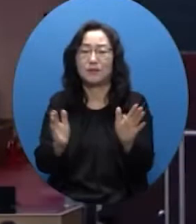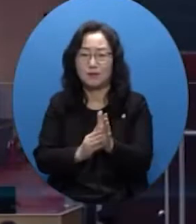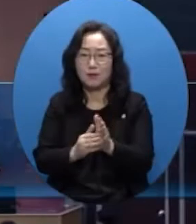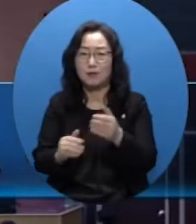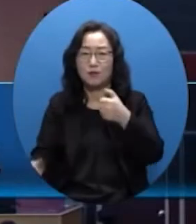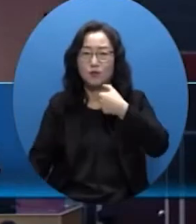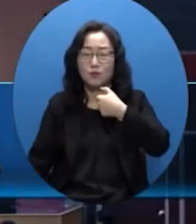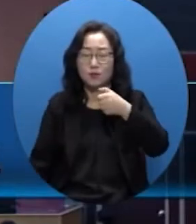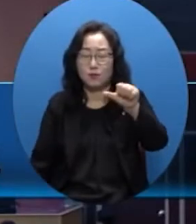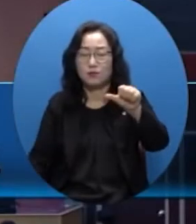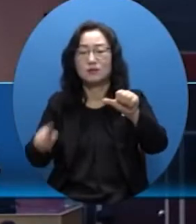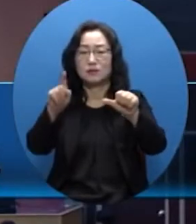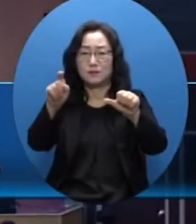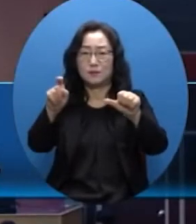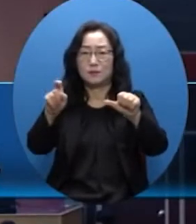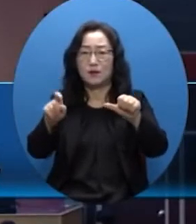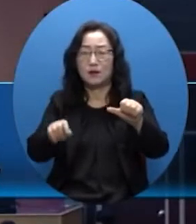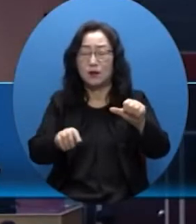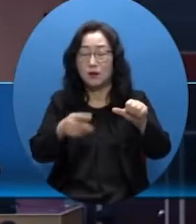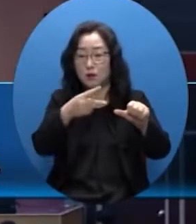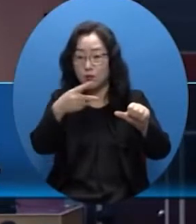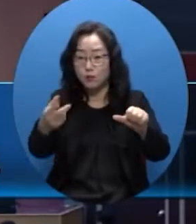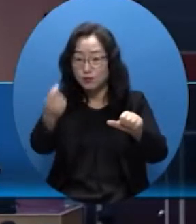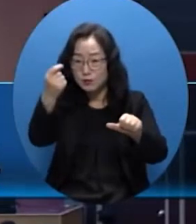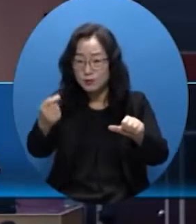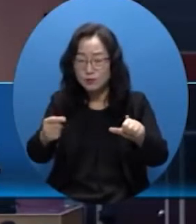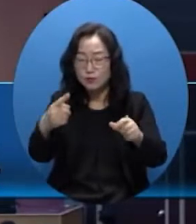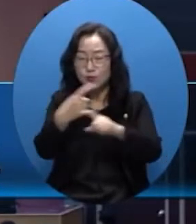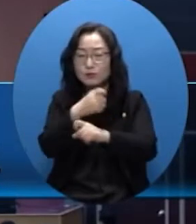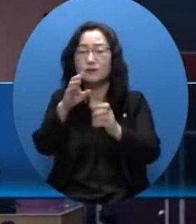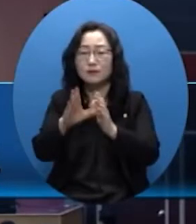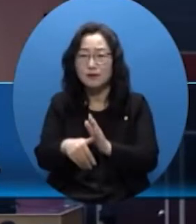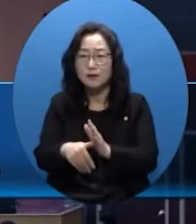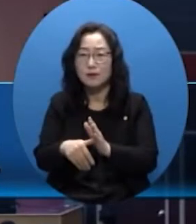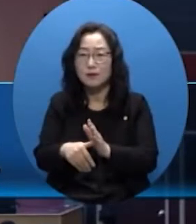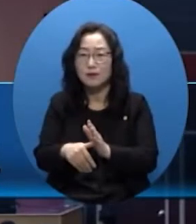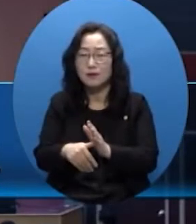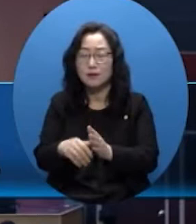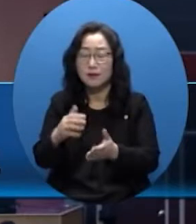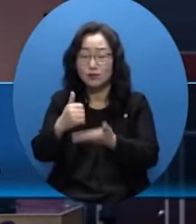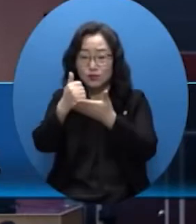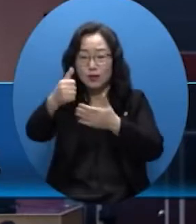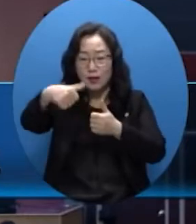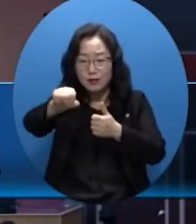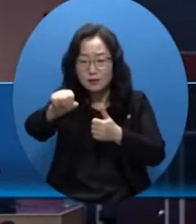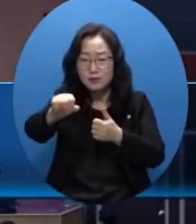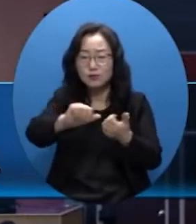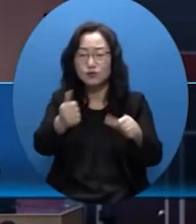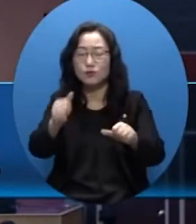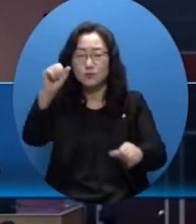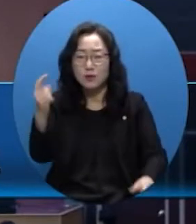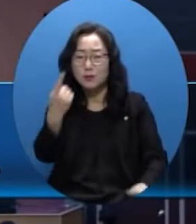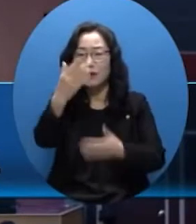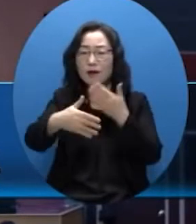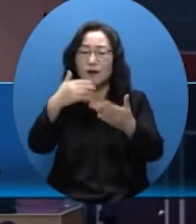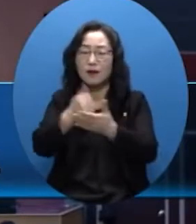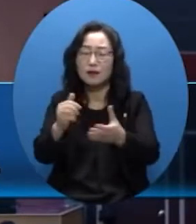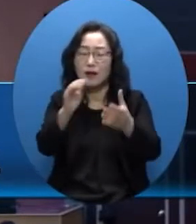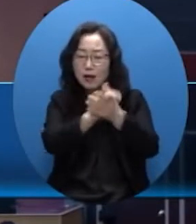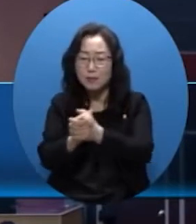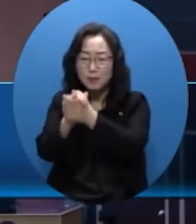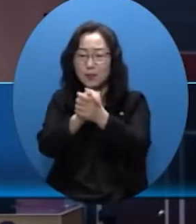로마서 5장 시절입니다 곧 우리가 원수 되었을 때에 그의 아들의 죽으심으로 말미암아 하나님과 화목하게